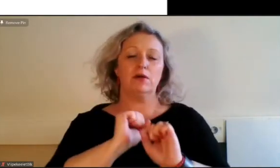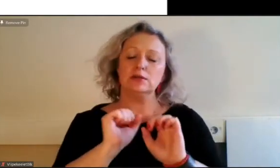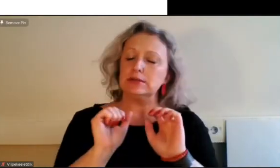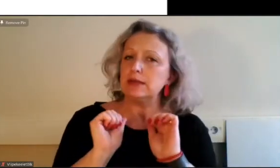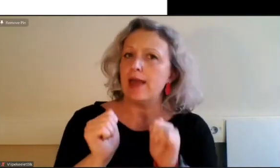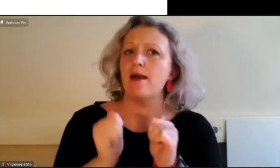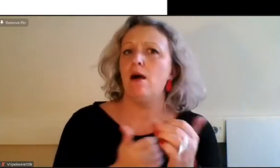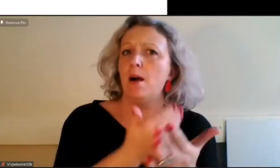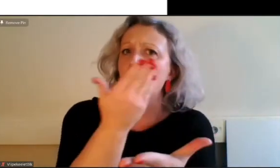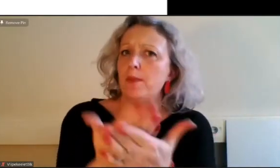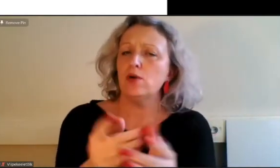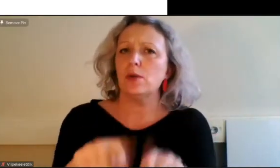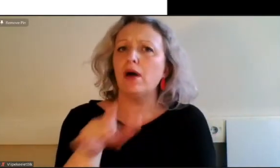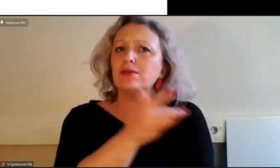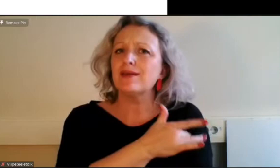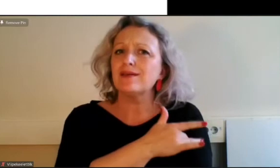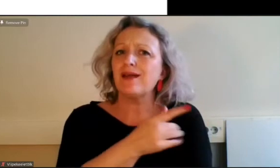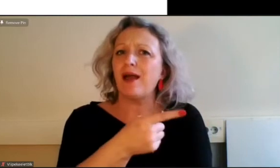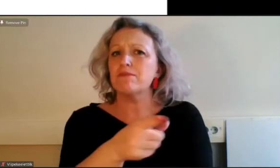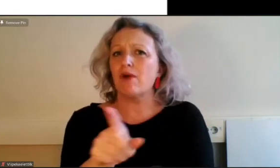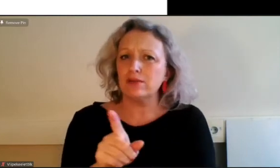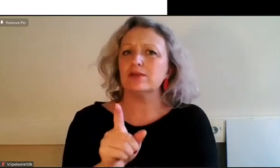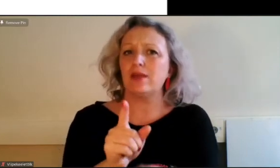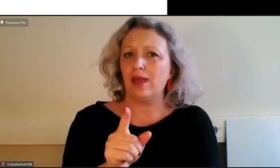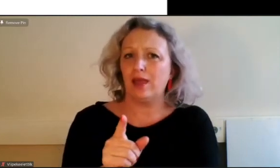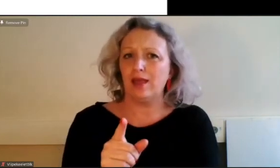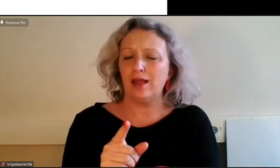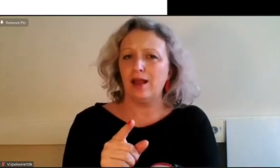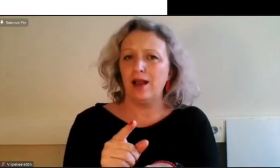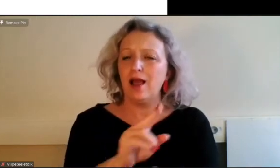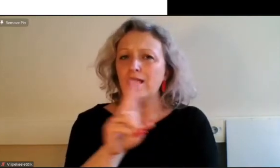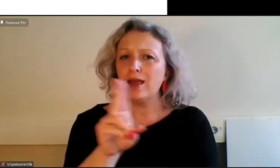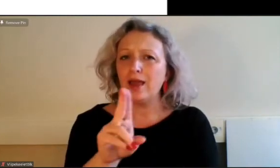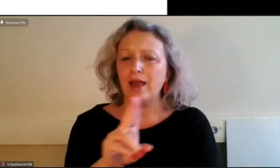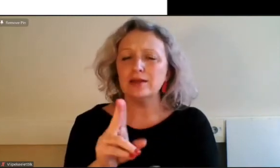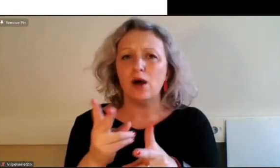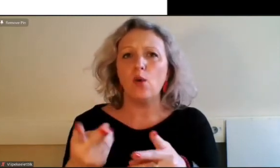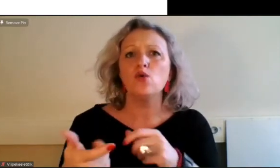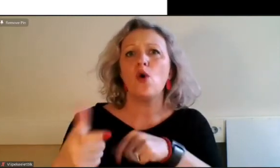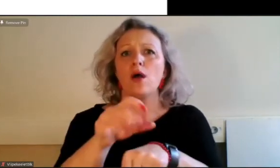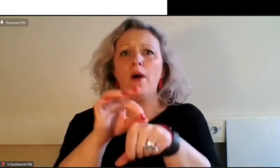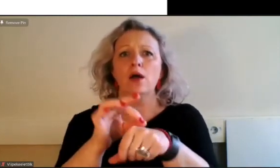Nii, nüüd see sügis on meid pannud päris keerulisse olukorda, sest et järjest rohkem